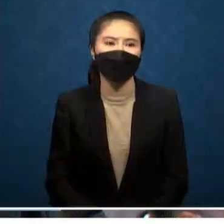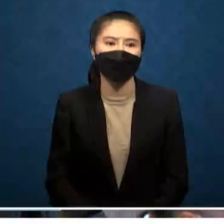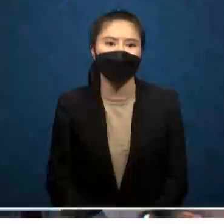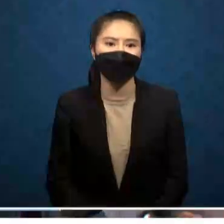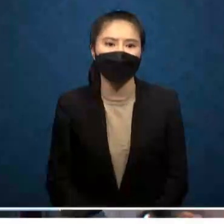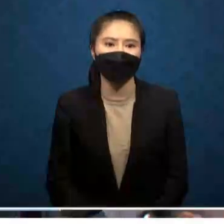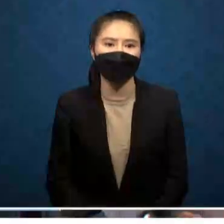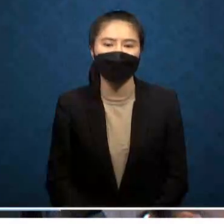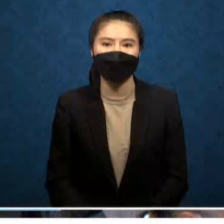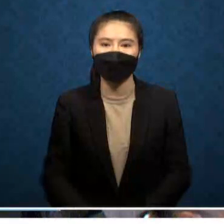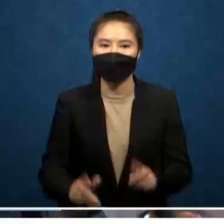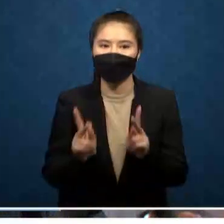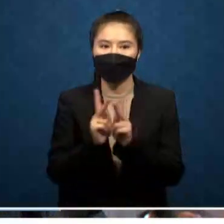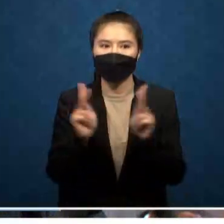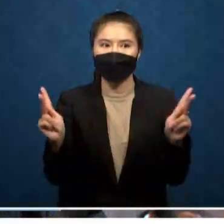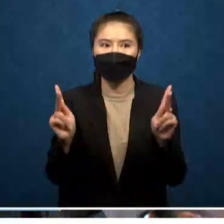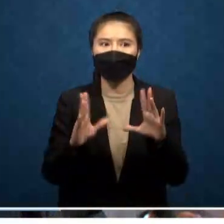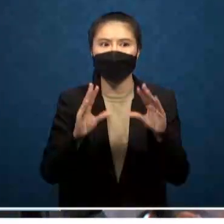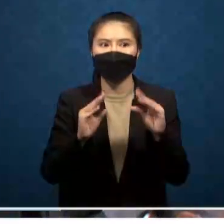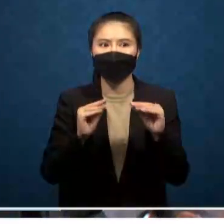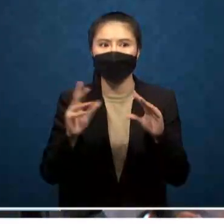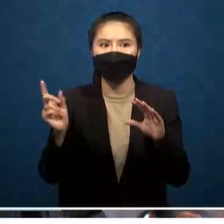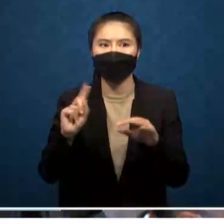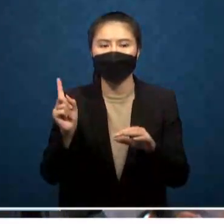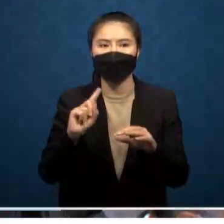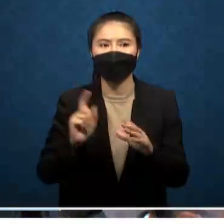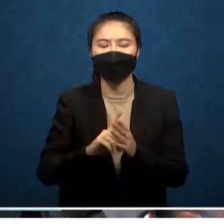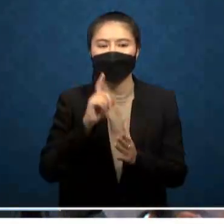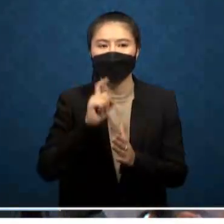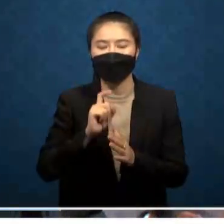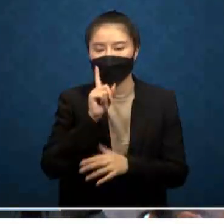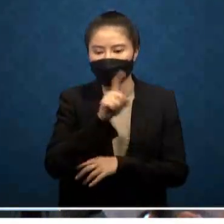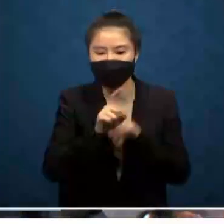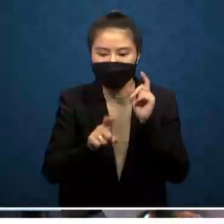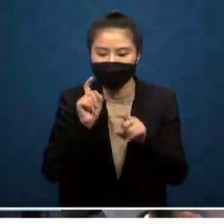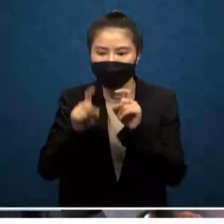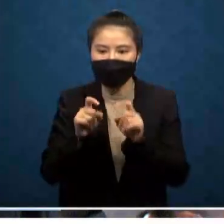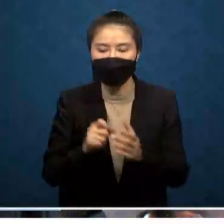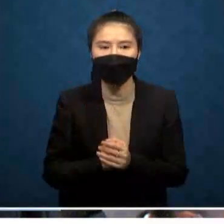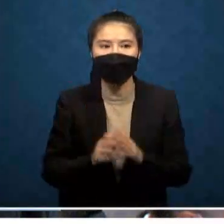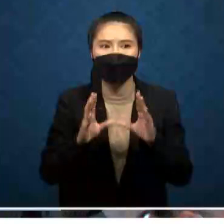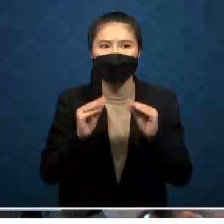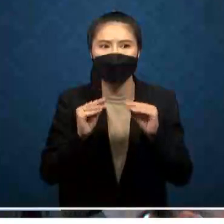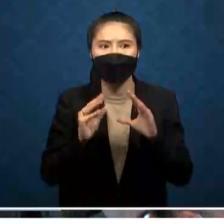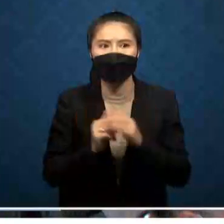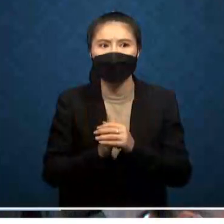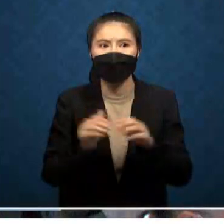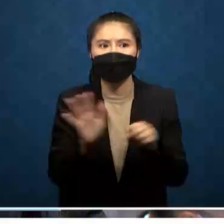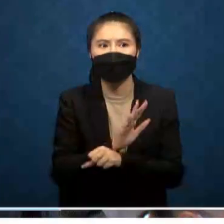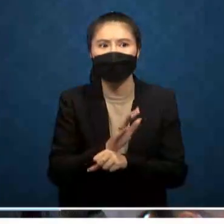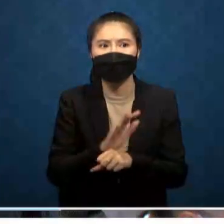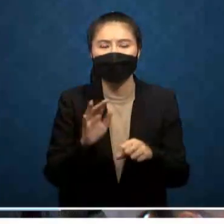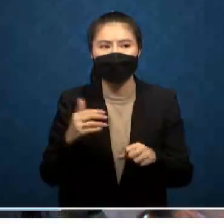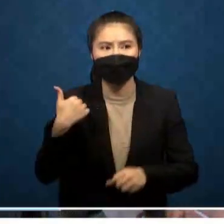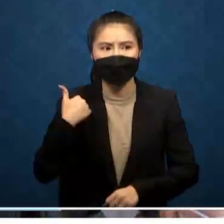ทบอกแล้วได้ประชุมกันไม่มีครั ปชุอะไรครับก็แค่ถามกได้เฉยแล้พระชุมครบอ่ะ ขางบนครับ